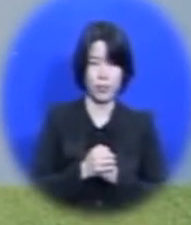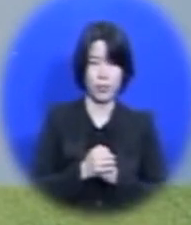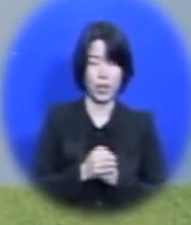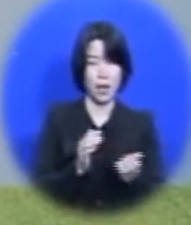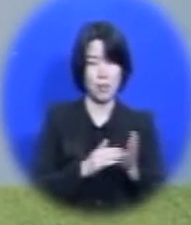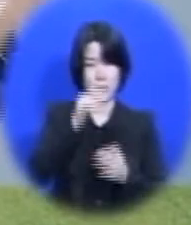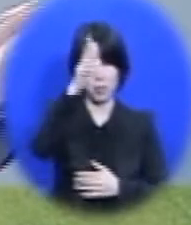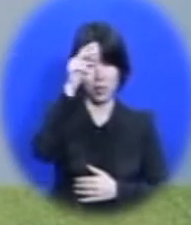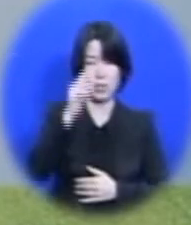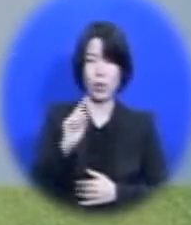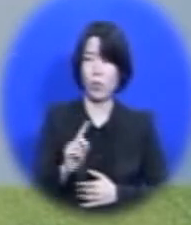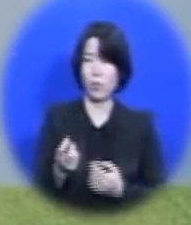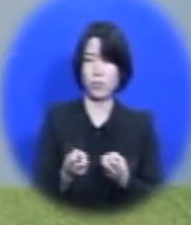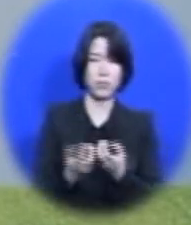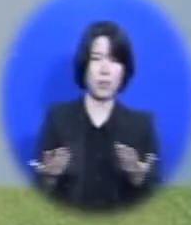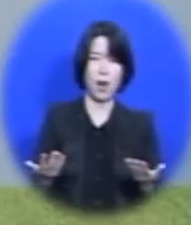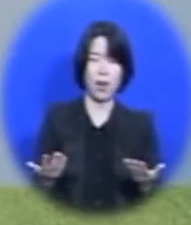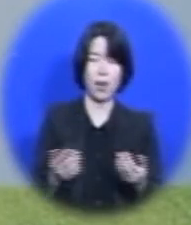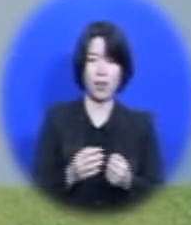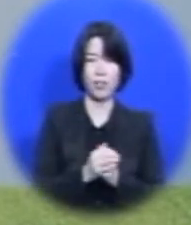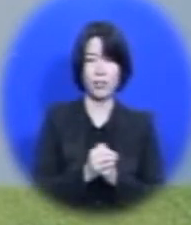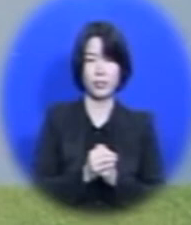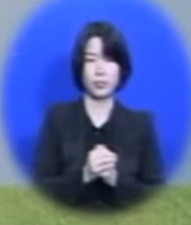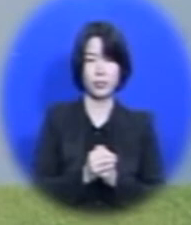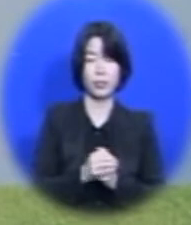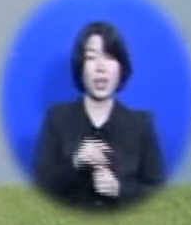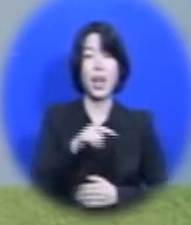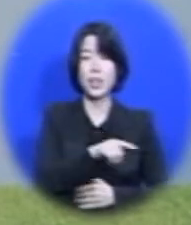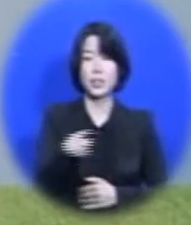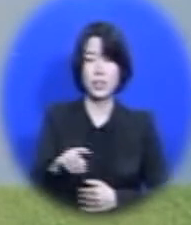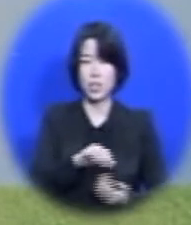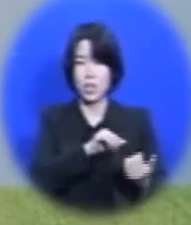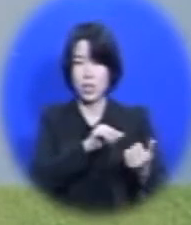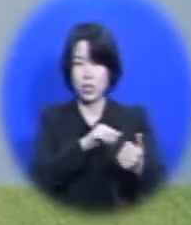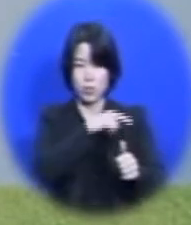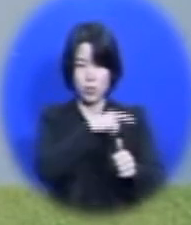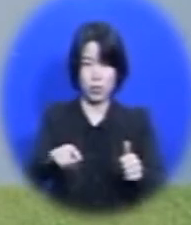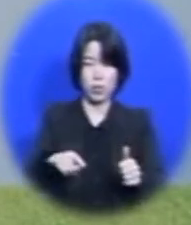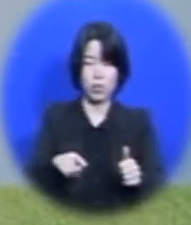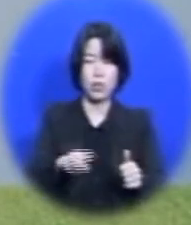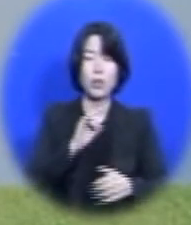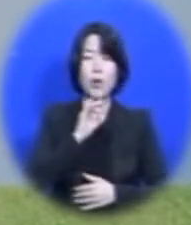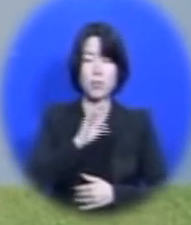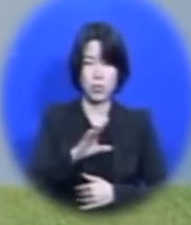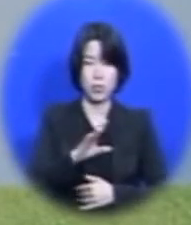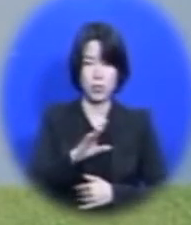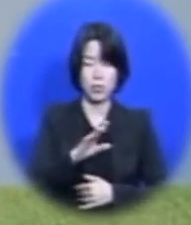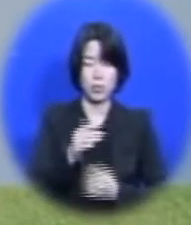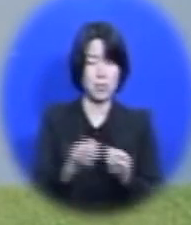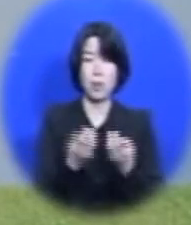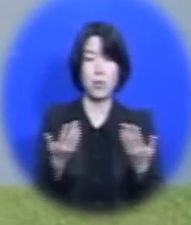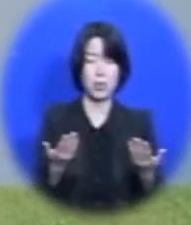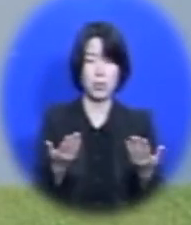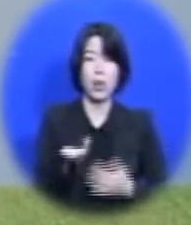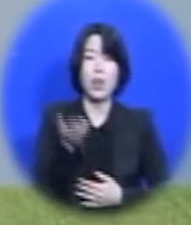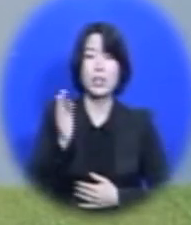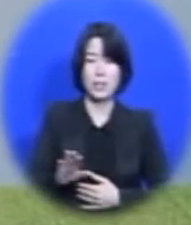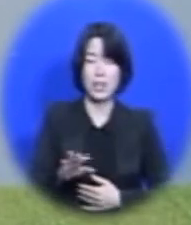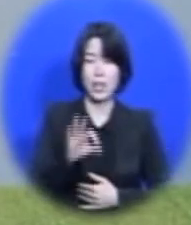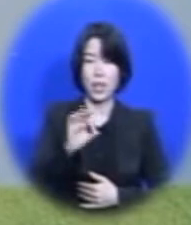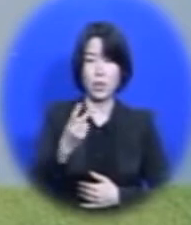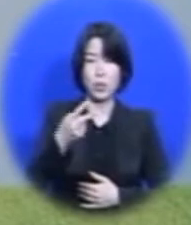비밀 경찰들이 어떻게 할 수가 없었습니다. 그들은 죽이는 것밖에는 최후의 방법이 없었습니다. 그러나